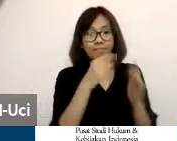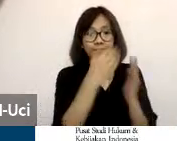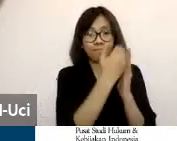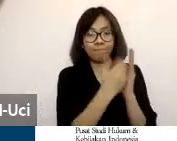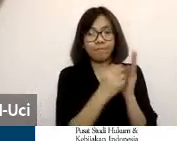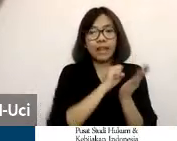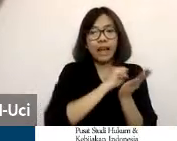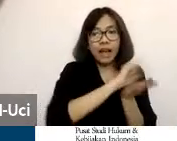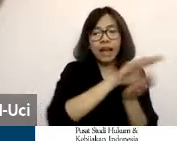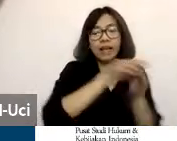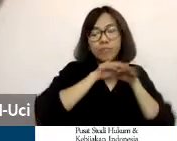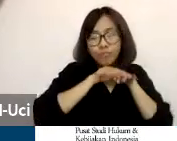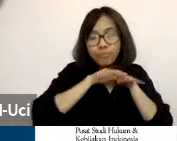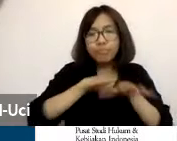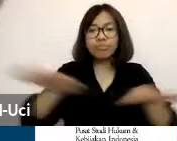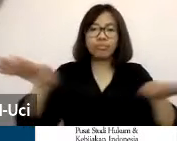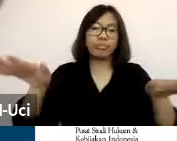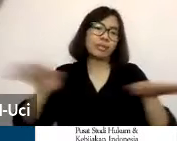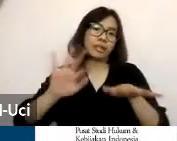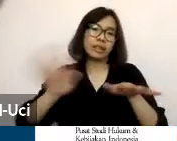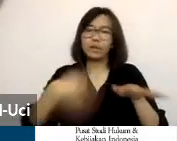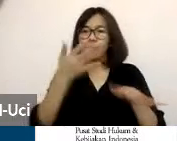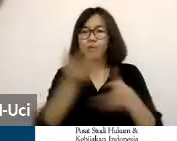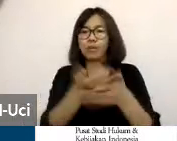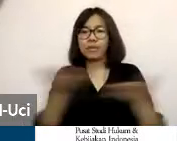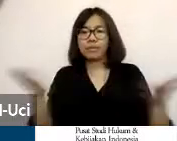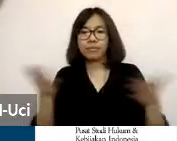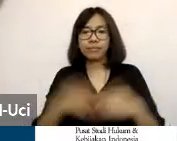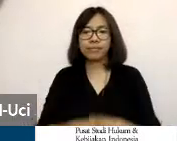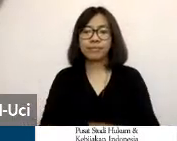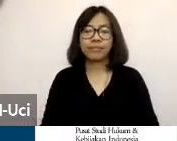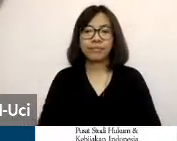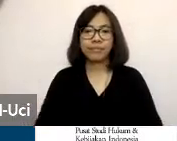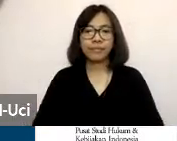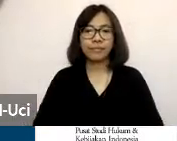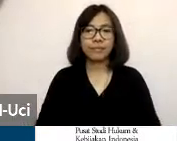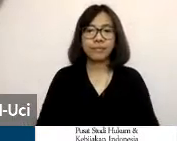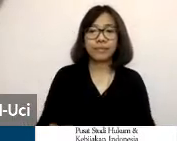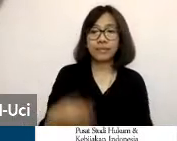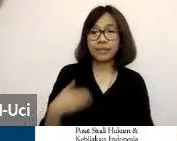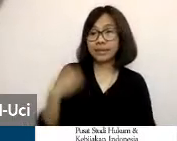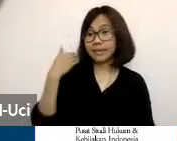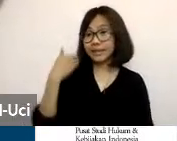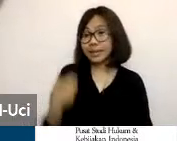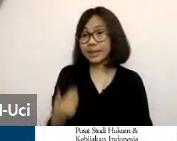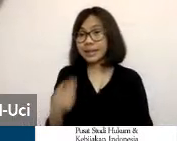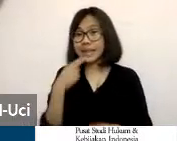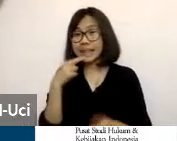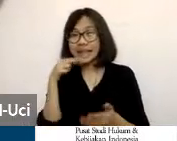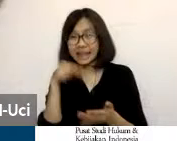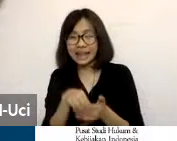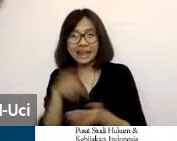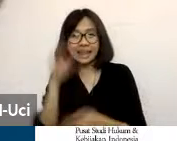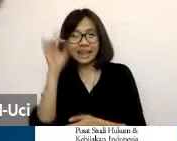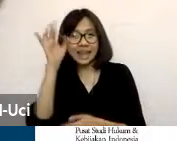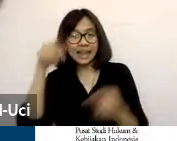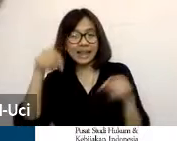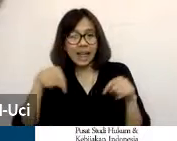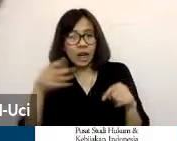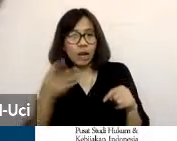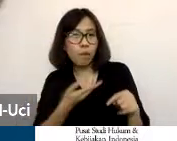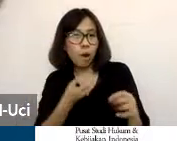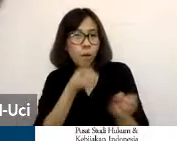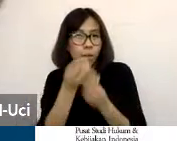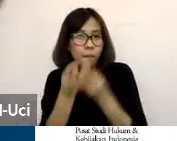rekan-rekan sekalian yang serta dalam lebih dan pada hari ini izin Kamu mungkin pada siang hari ini kami